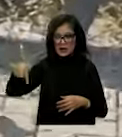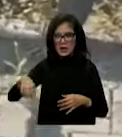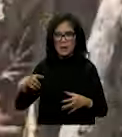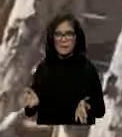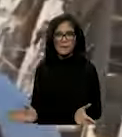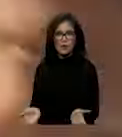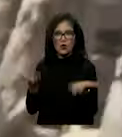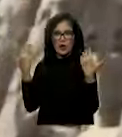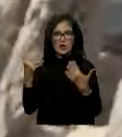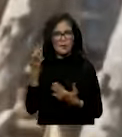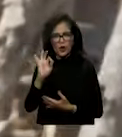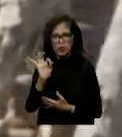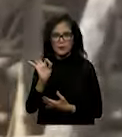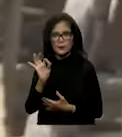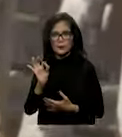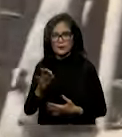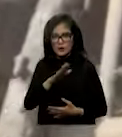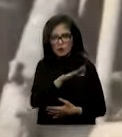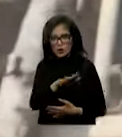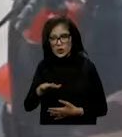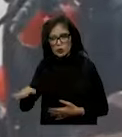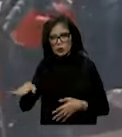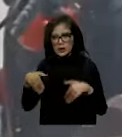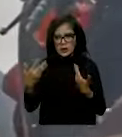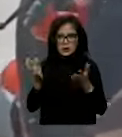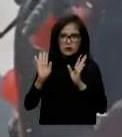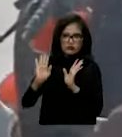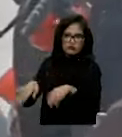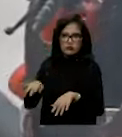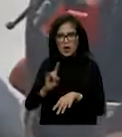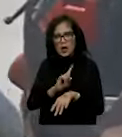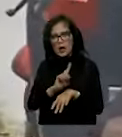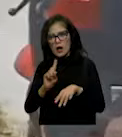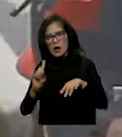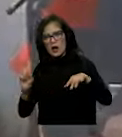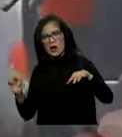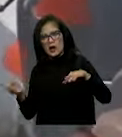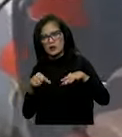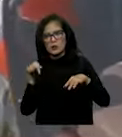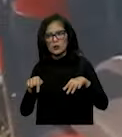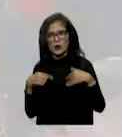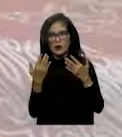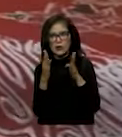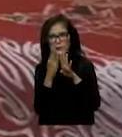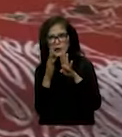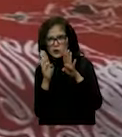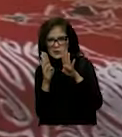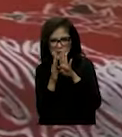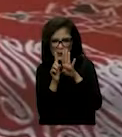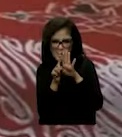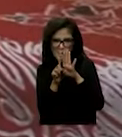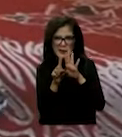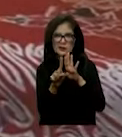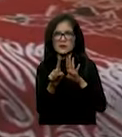ahli waris. Ratusan siswa dan guru pun terpaksa berputar masuk melalui pintu kecil termasuk siswa kelas 1. Sekolah dan dewan